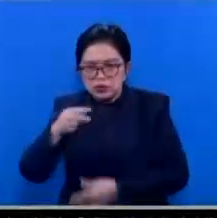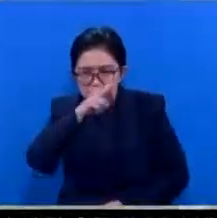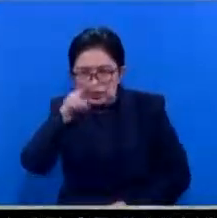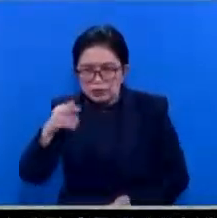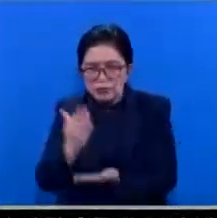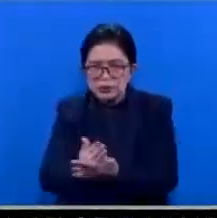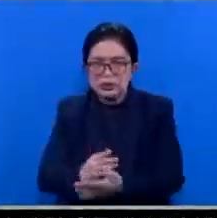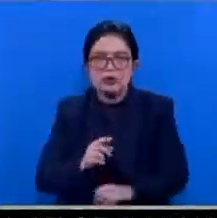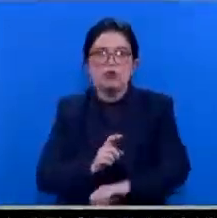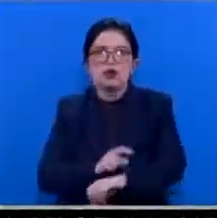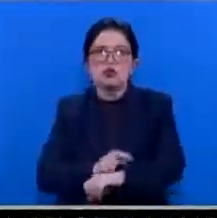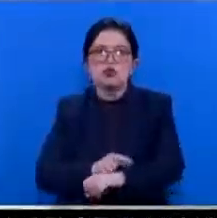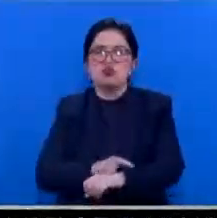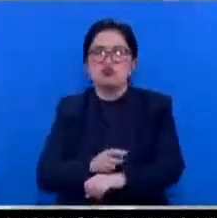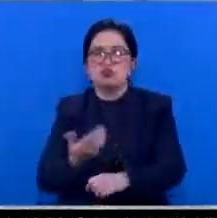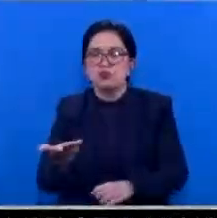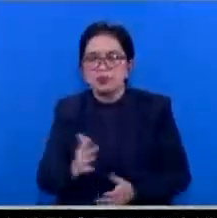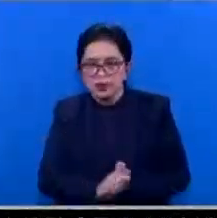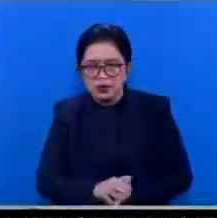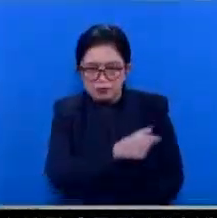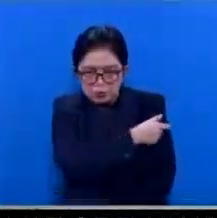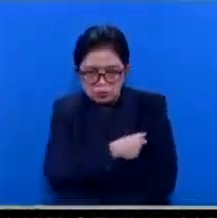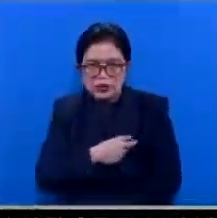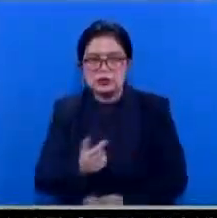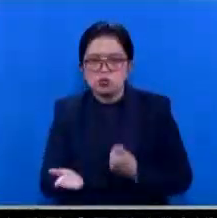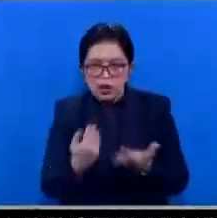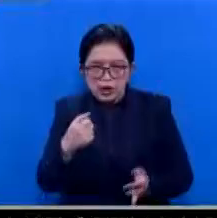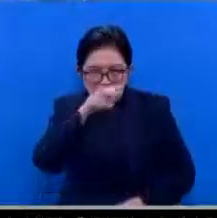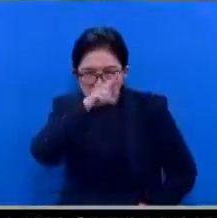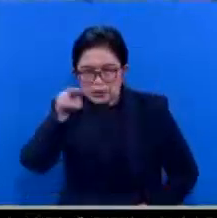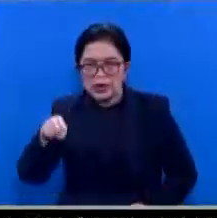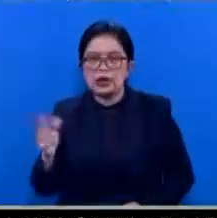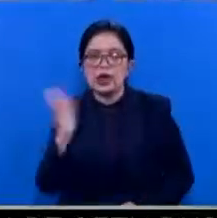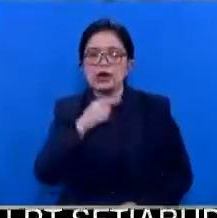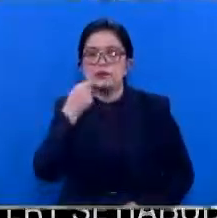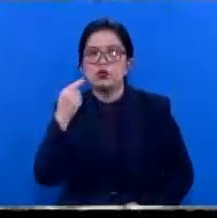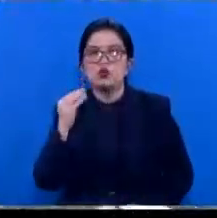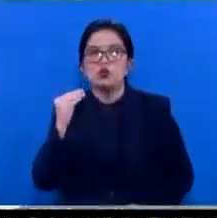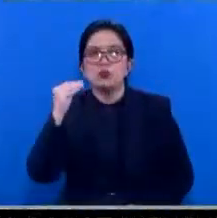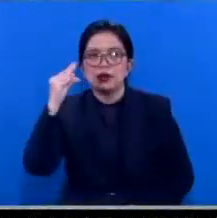terkendala waktu. Tugas akan kembali melakukan pencarian pada Minggu pagi.